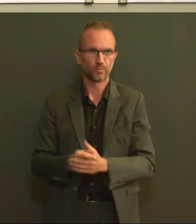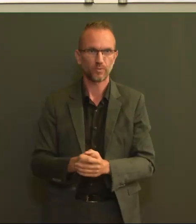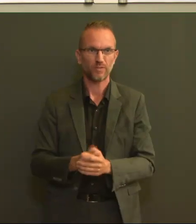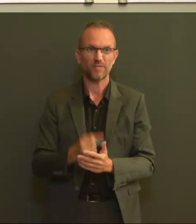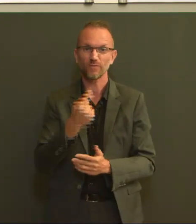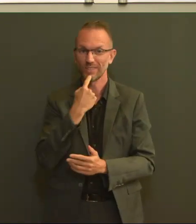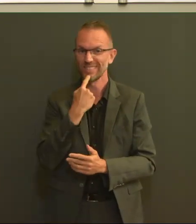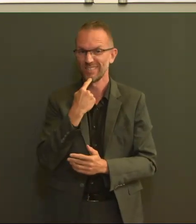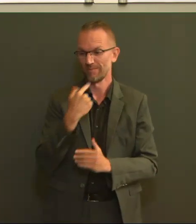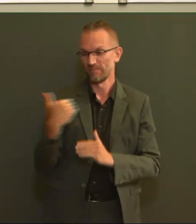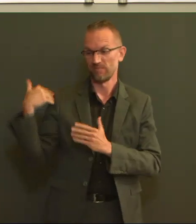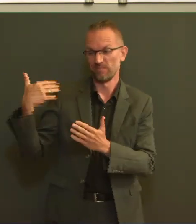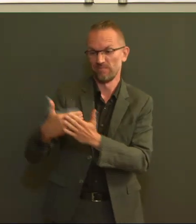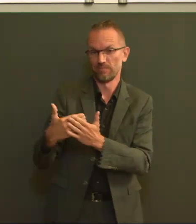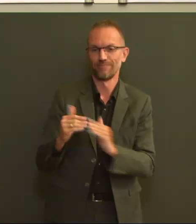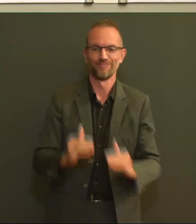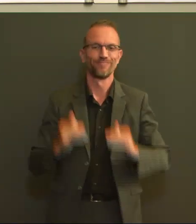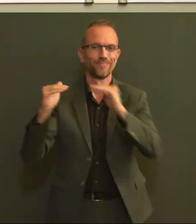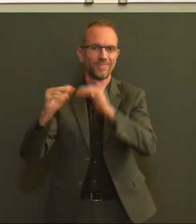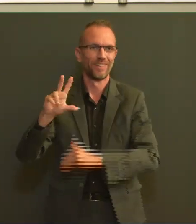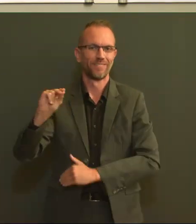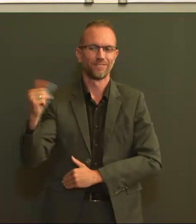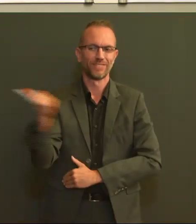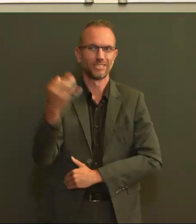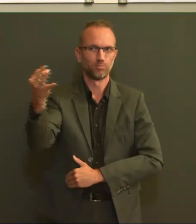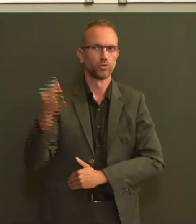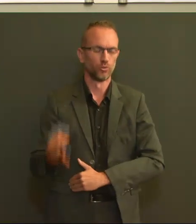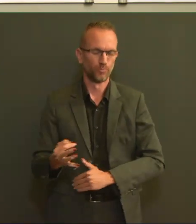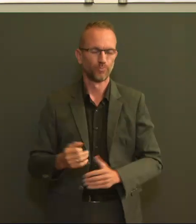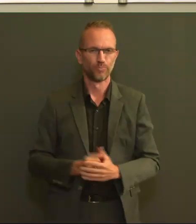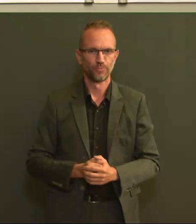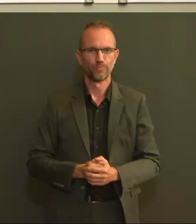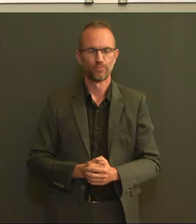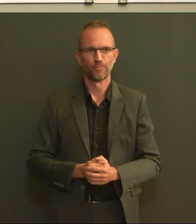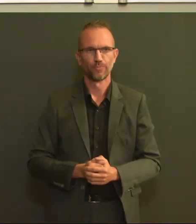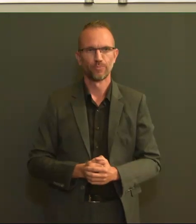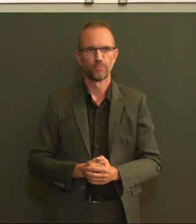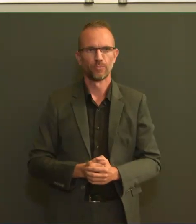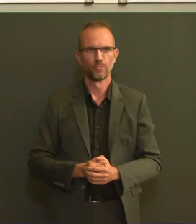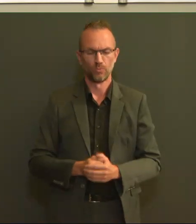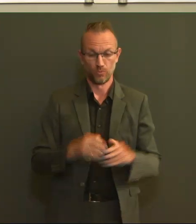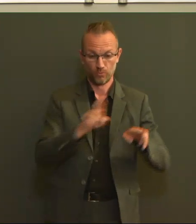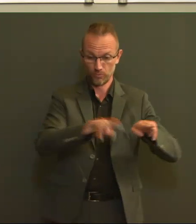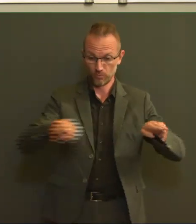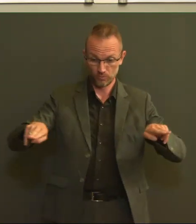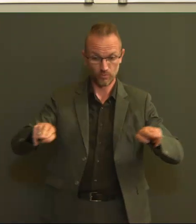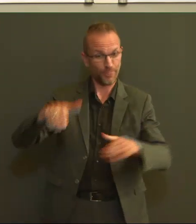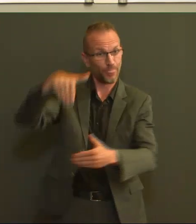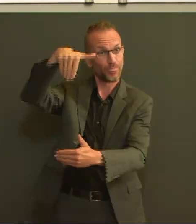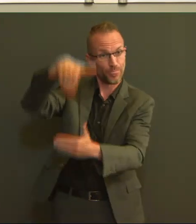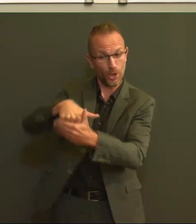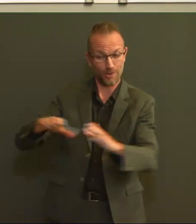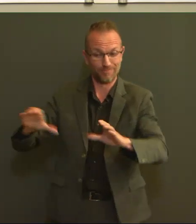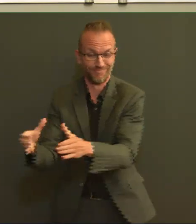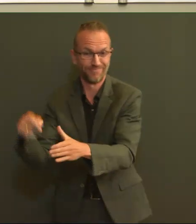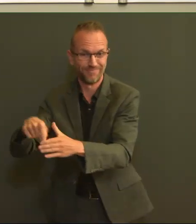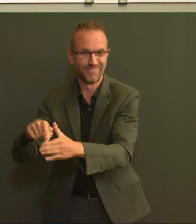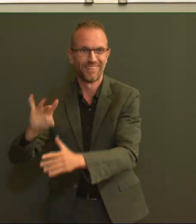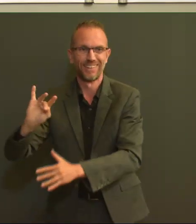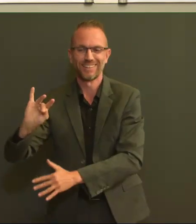semaine dernière. Sur ces 211 patients, 47 sont en soins intensifs, ce qui